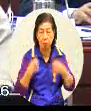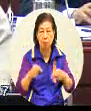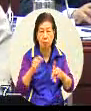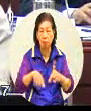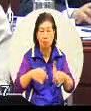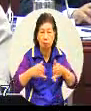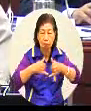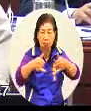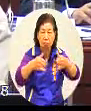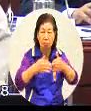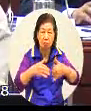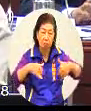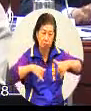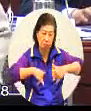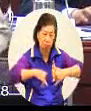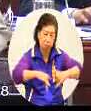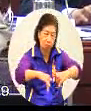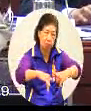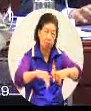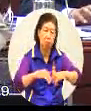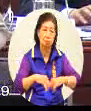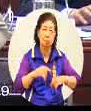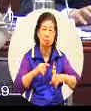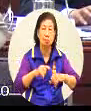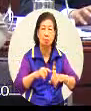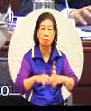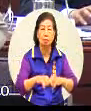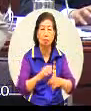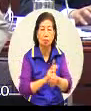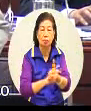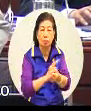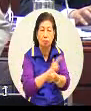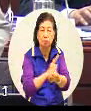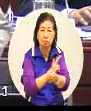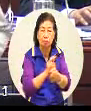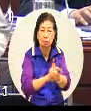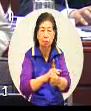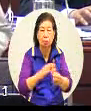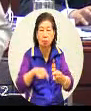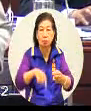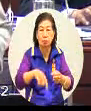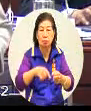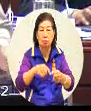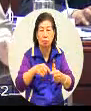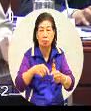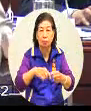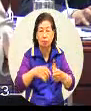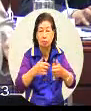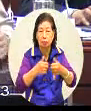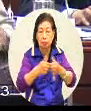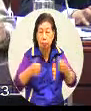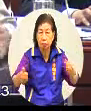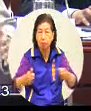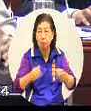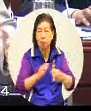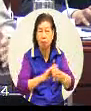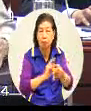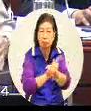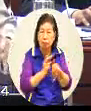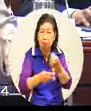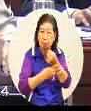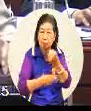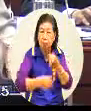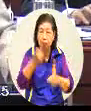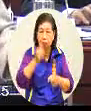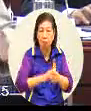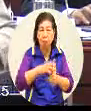哦、啊，林里长一再甲咱李议员、张议员一再甲我讲，讲林里长迄个希